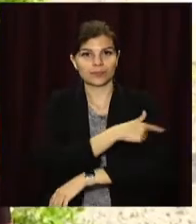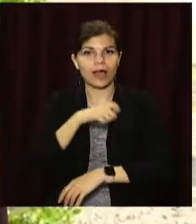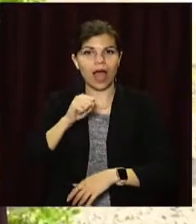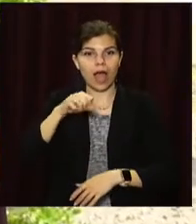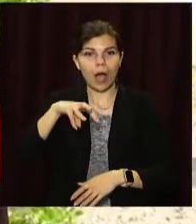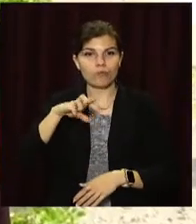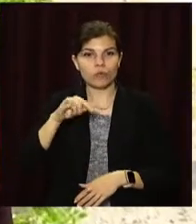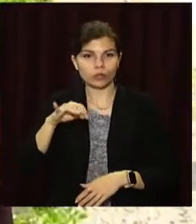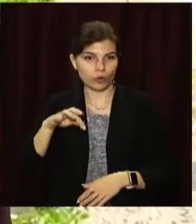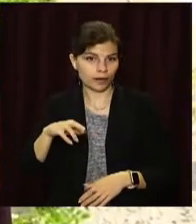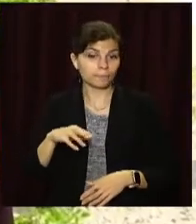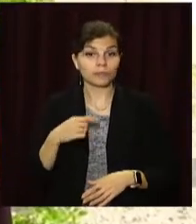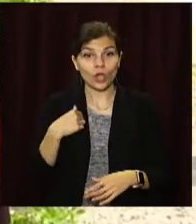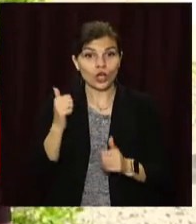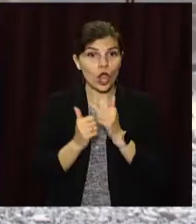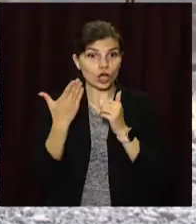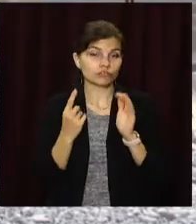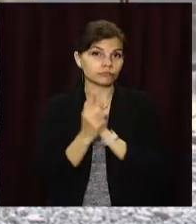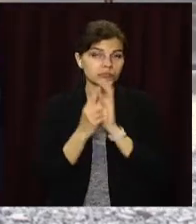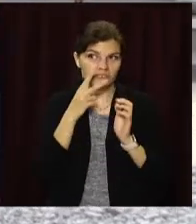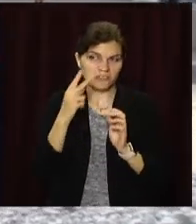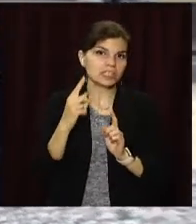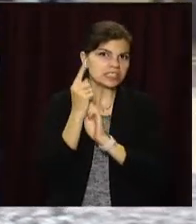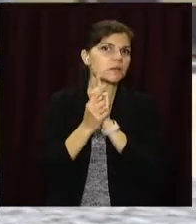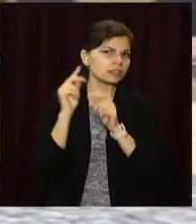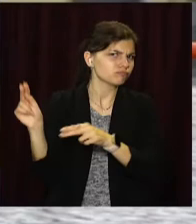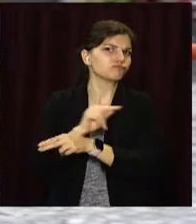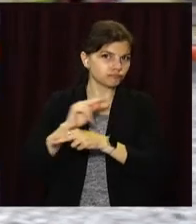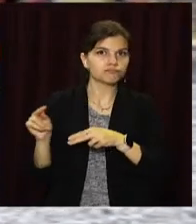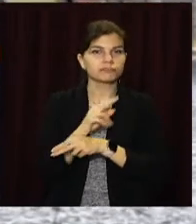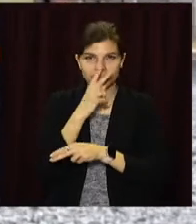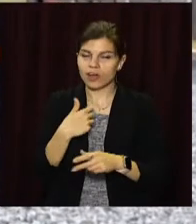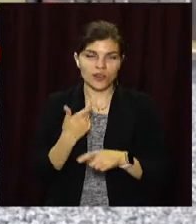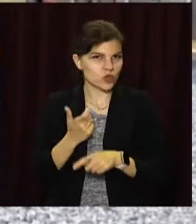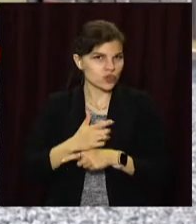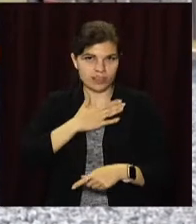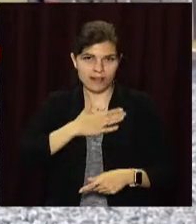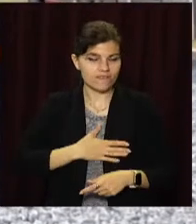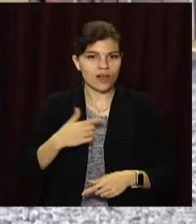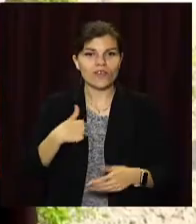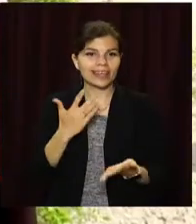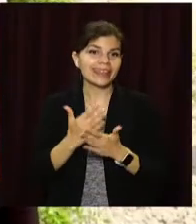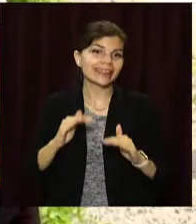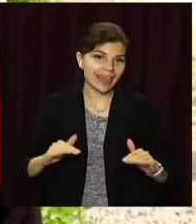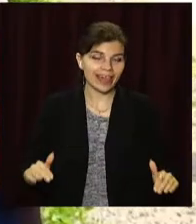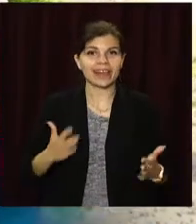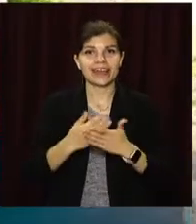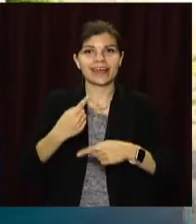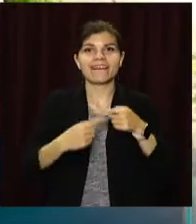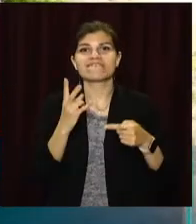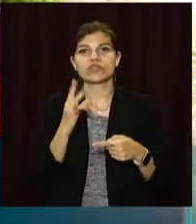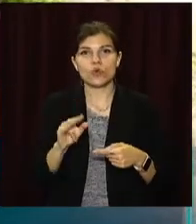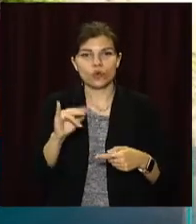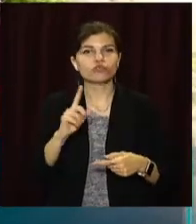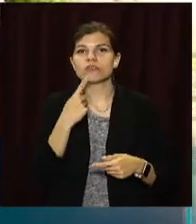кожен день прохожу, бачу, що якісь змінення вже. Я дуже довольна. І в нас і дітки, ну, внуки, щоб не